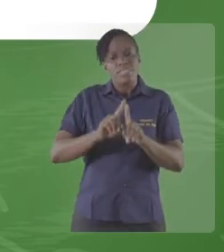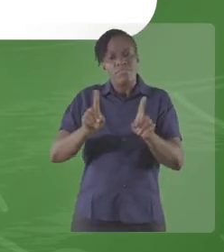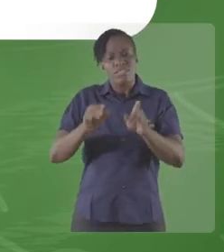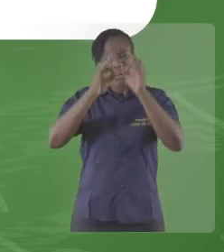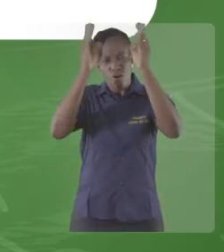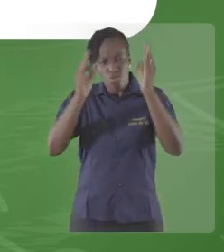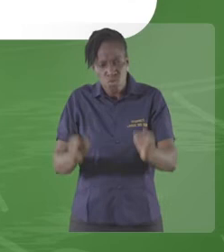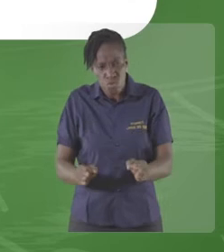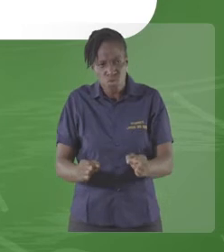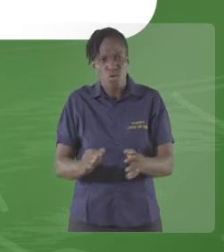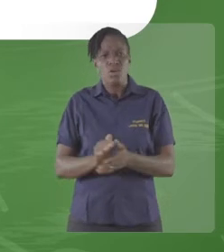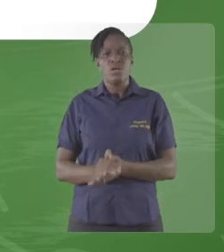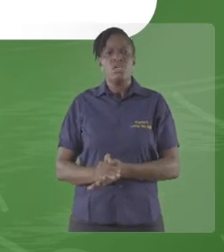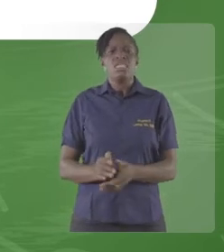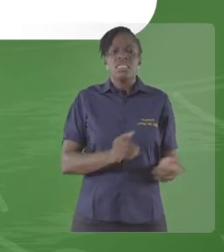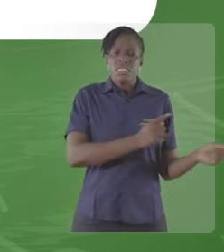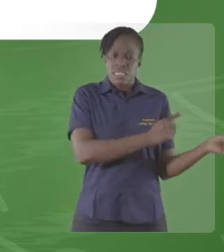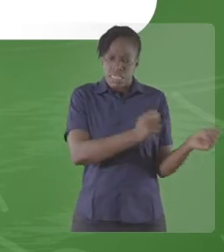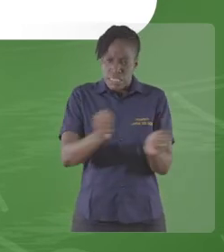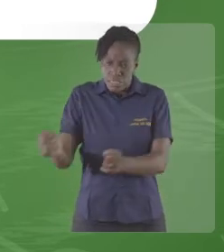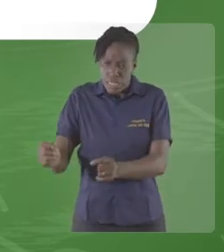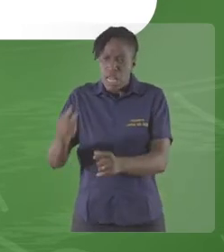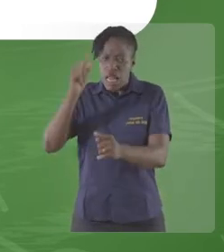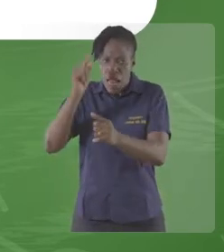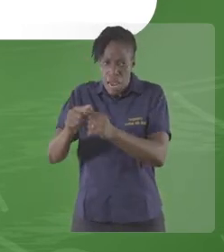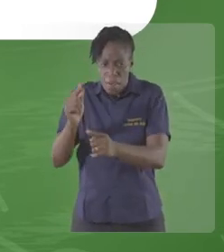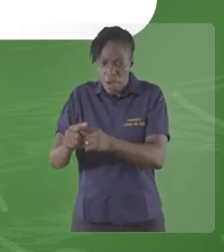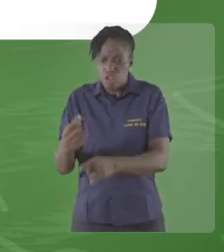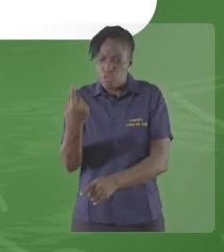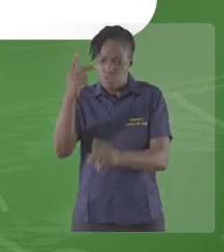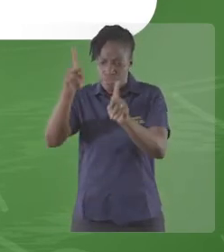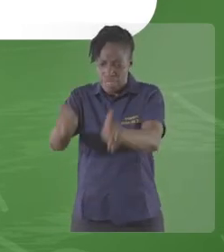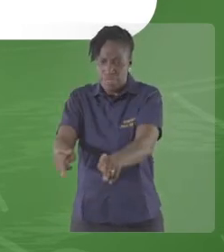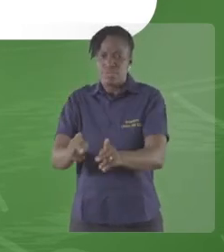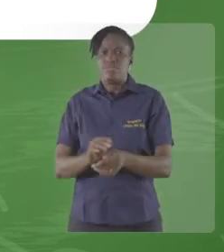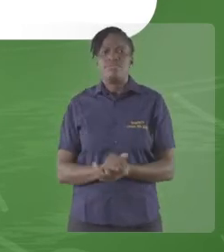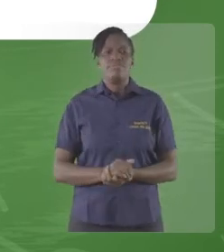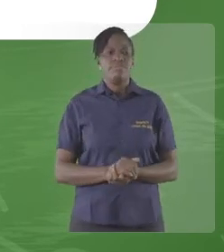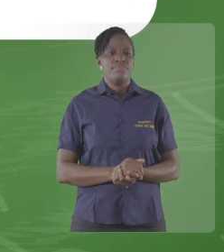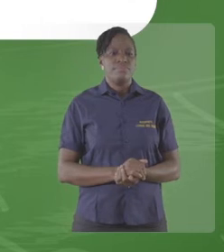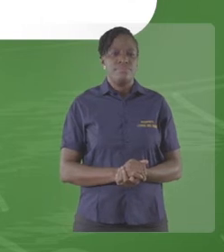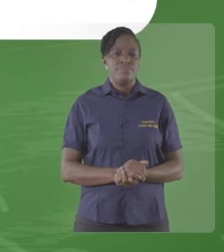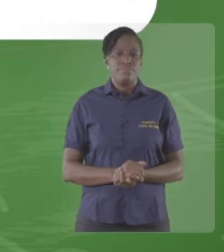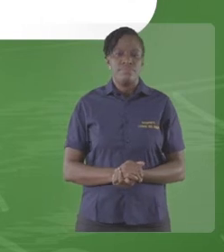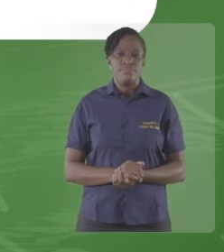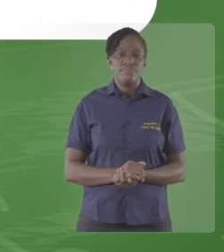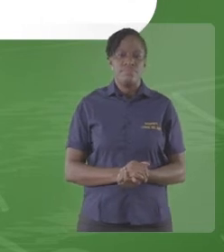formes de rapporter les paroles ou les propos de quelqu'un.